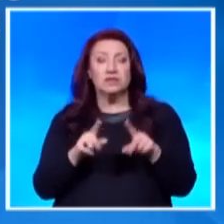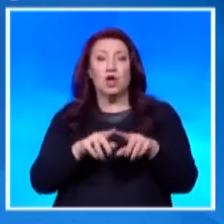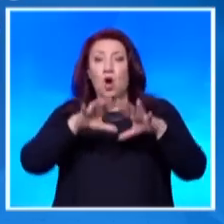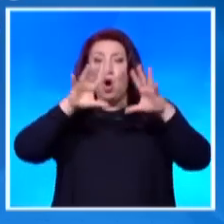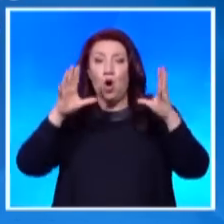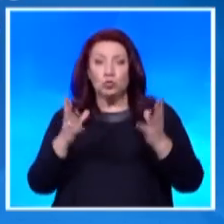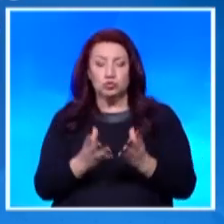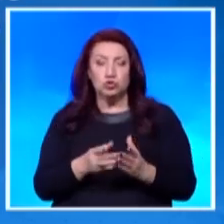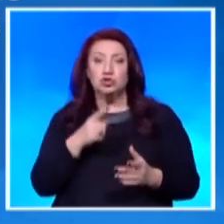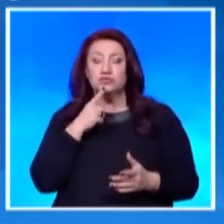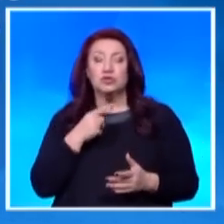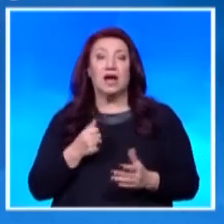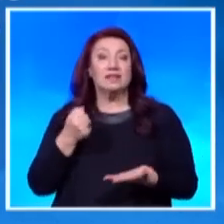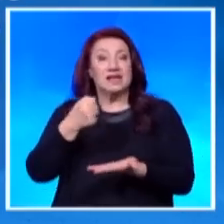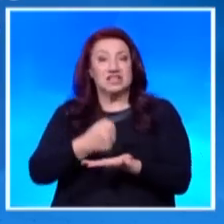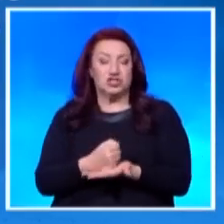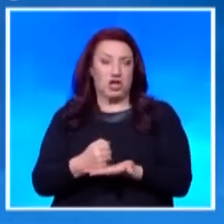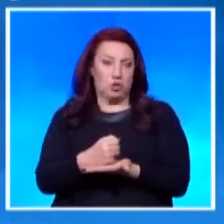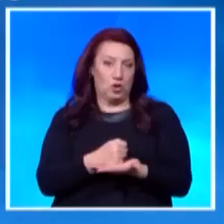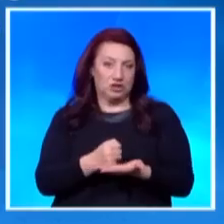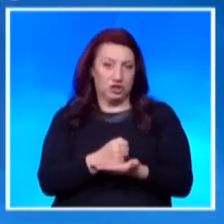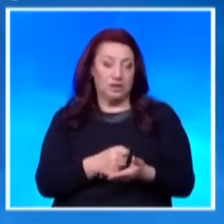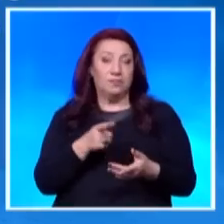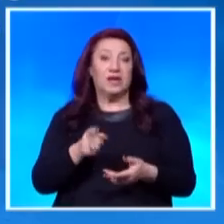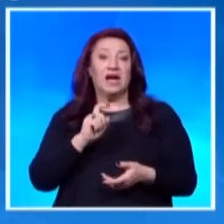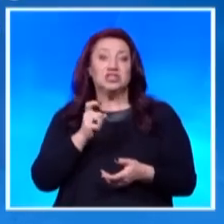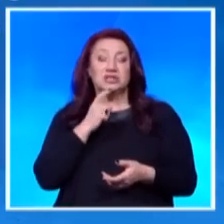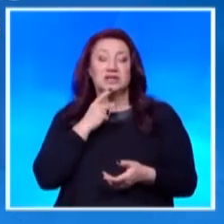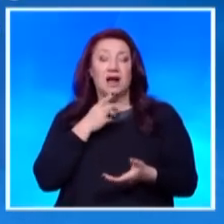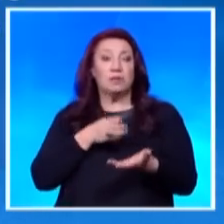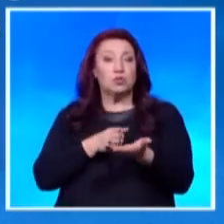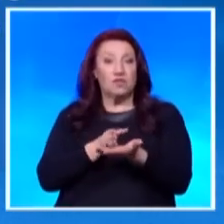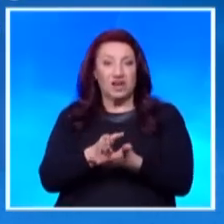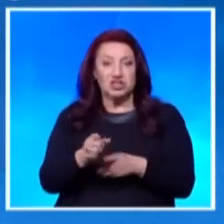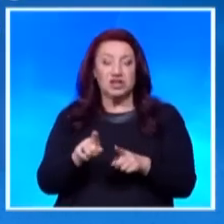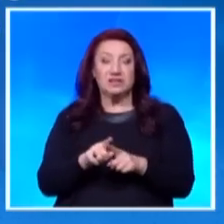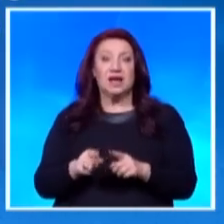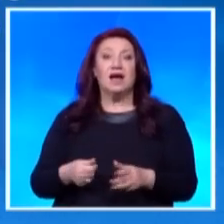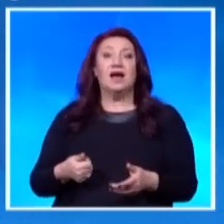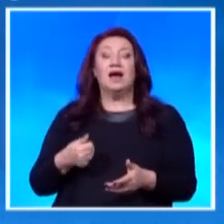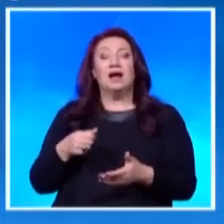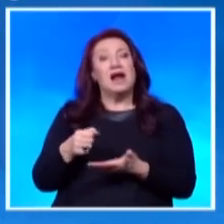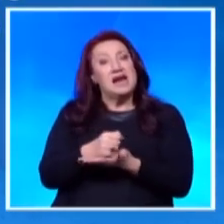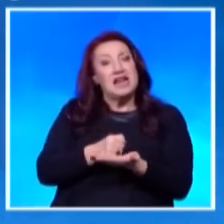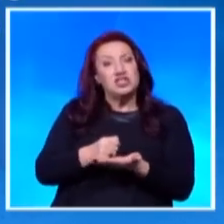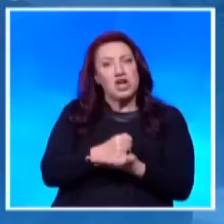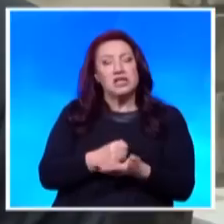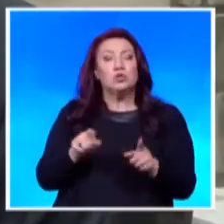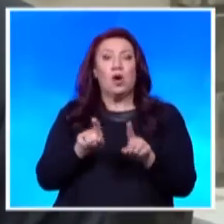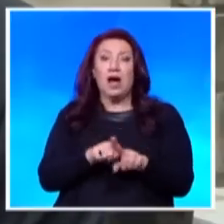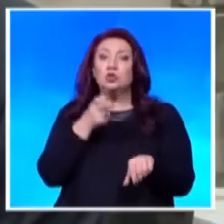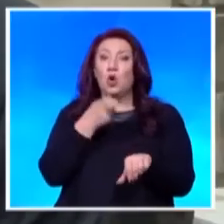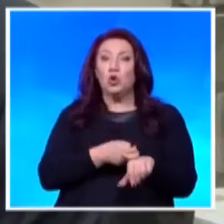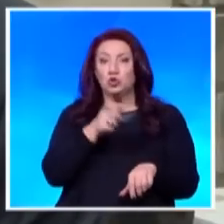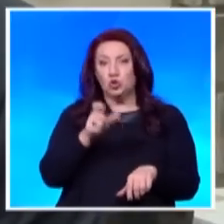на назначената терапия. Само така ще се гарантира провеждането на назначената терапевтична схема в пълния вид и обем.